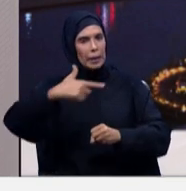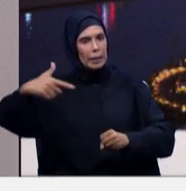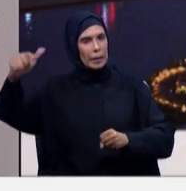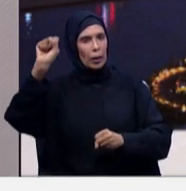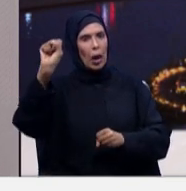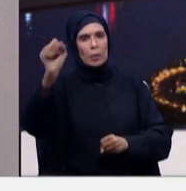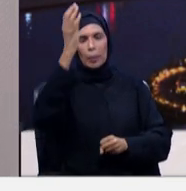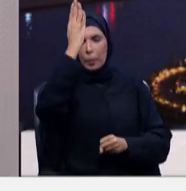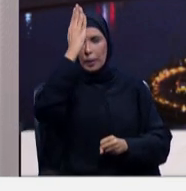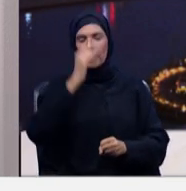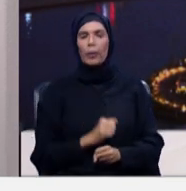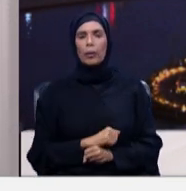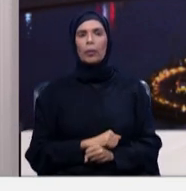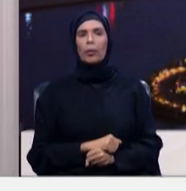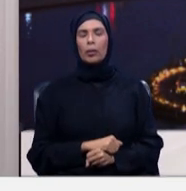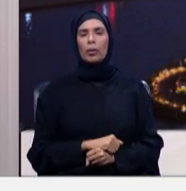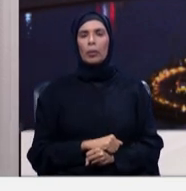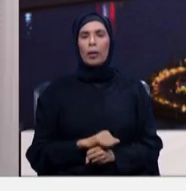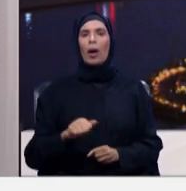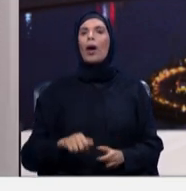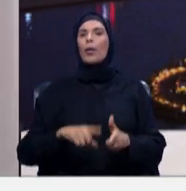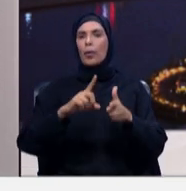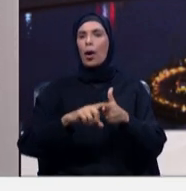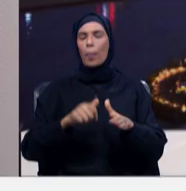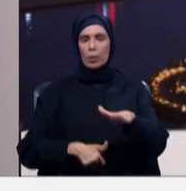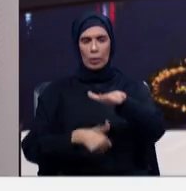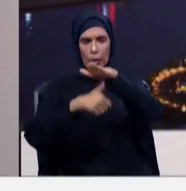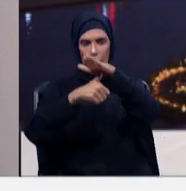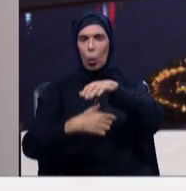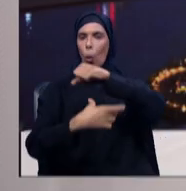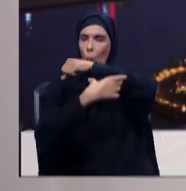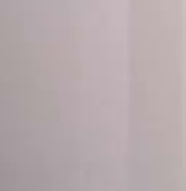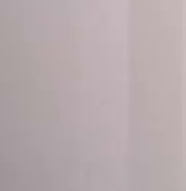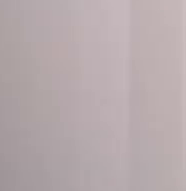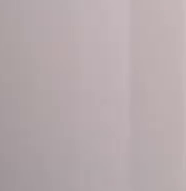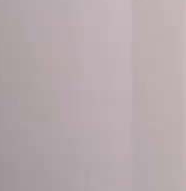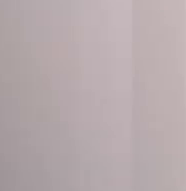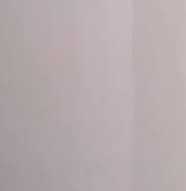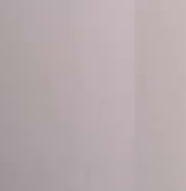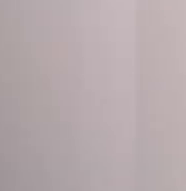نعم الأستاذ علي القطاف، نائب رئيس جمعية الحقوقيين البحرينية، شكرا جزيلا لك.